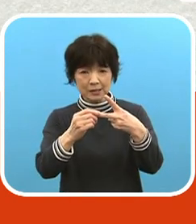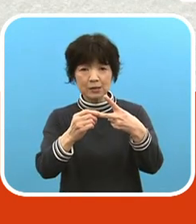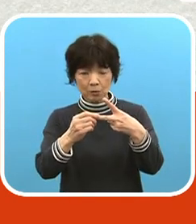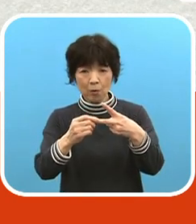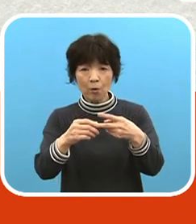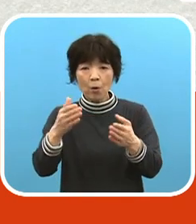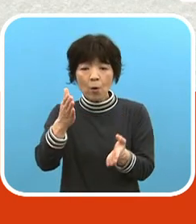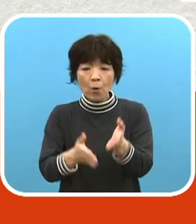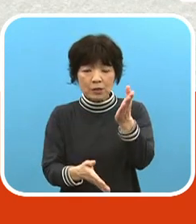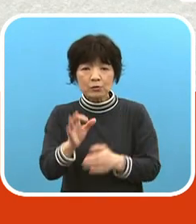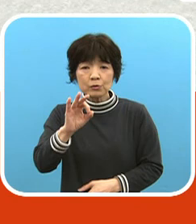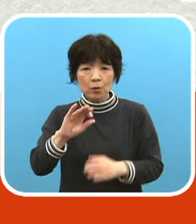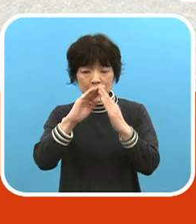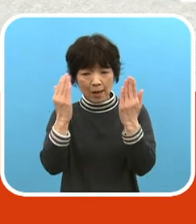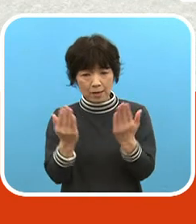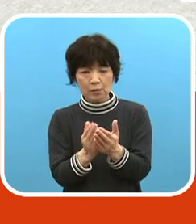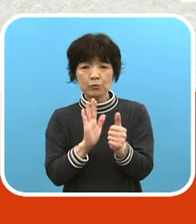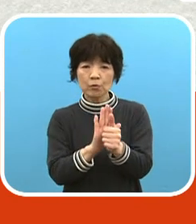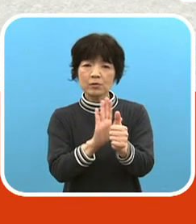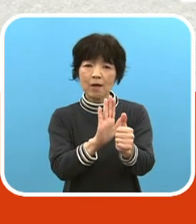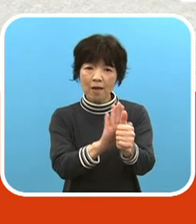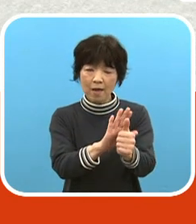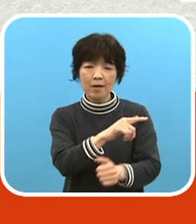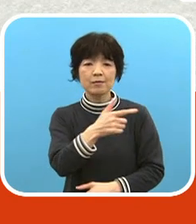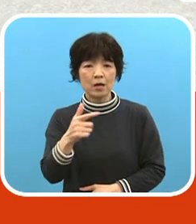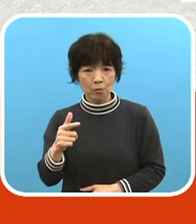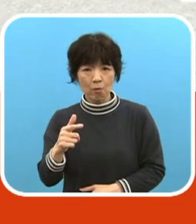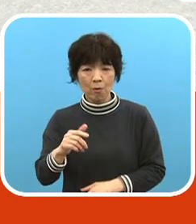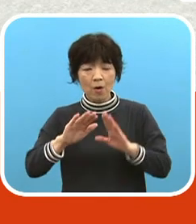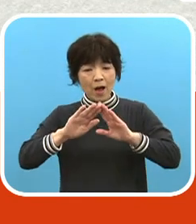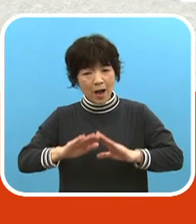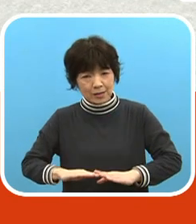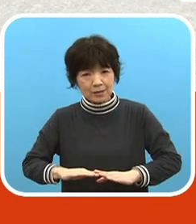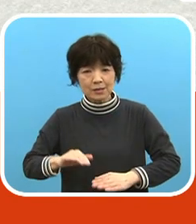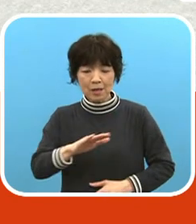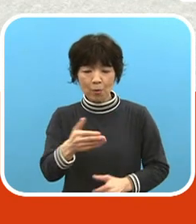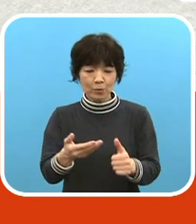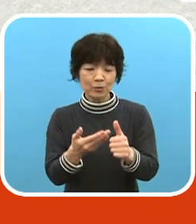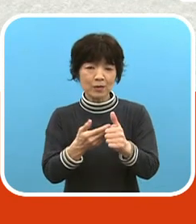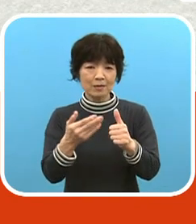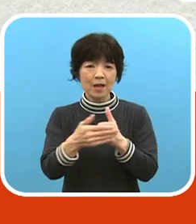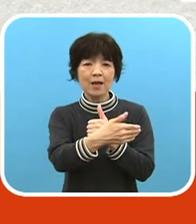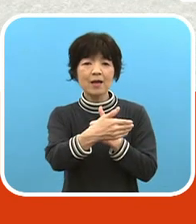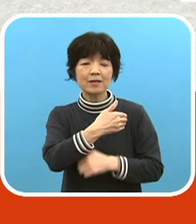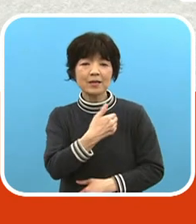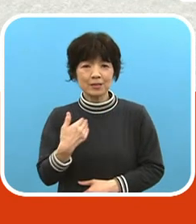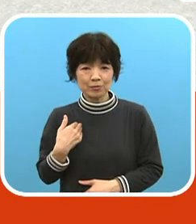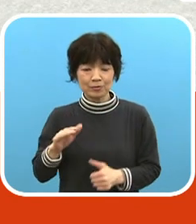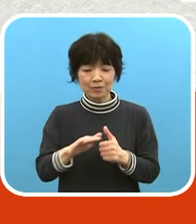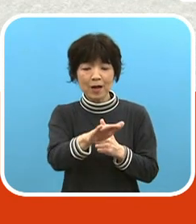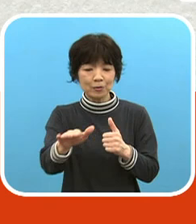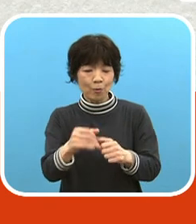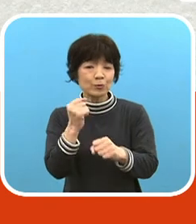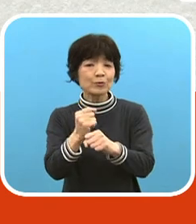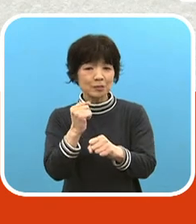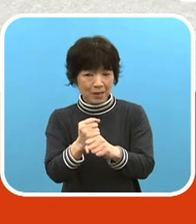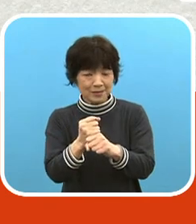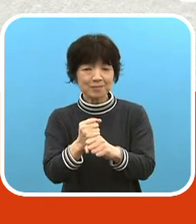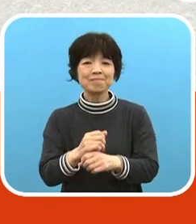成や一時預かりの利用料助成など、安心して子育てができる環境を作っていきます。